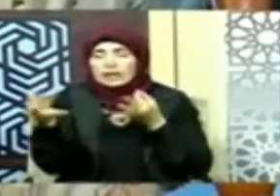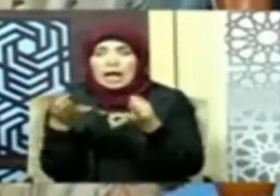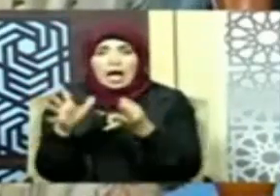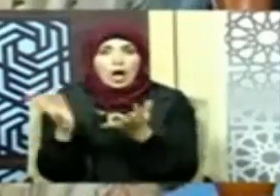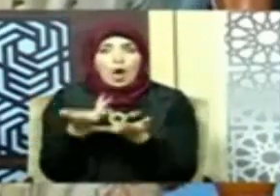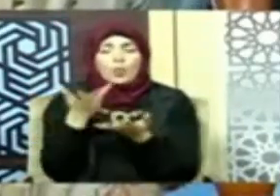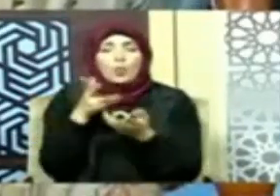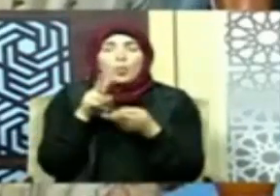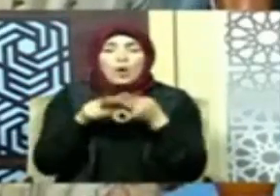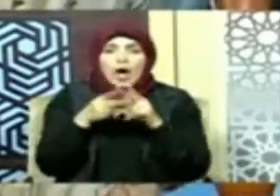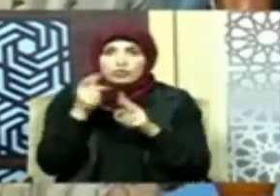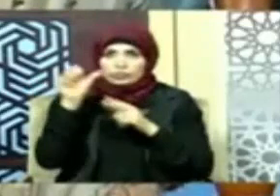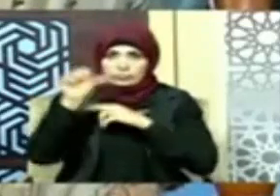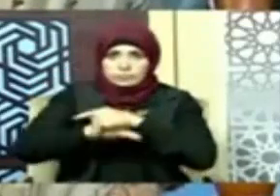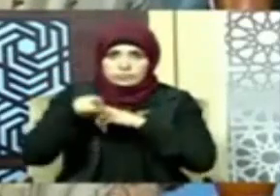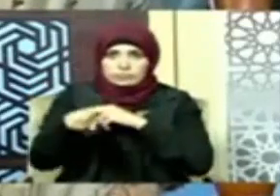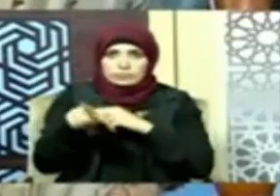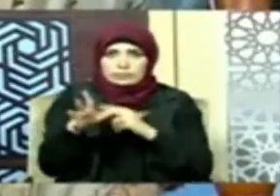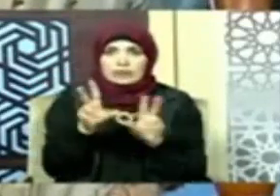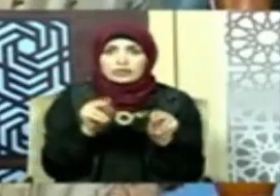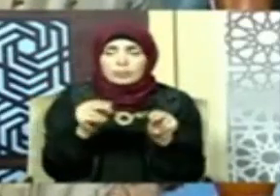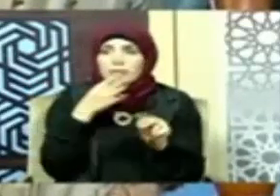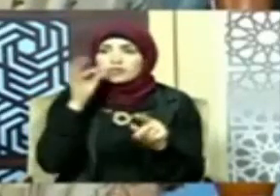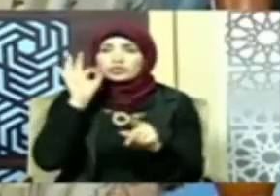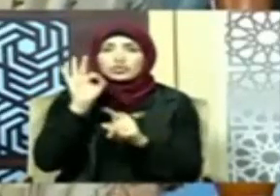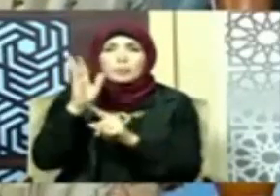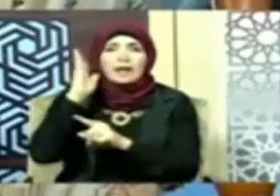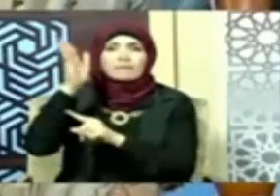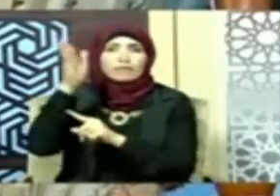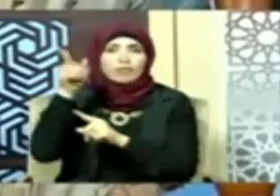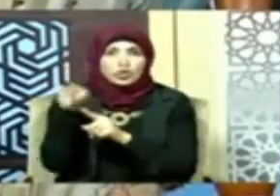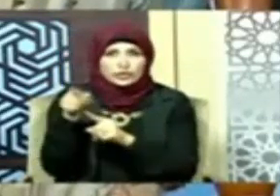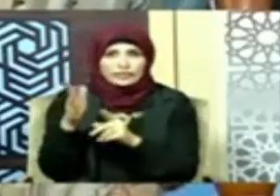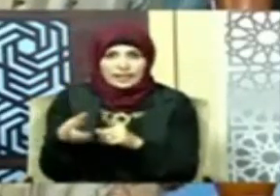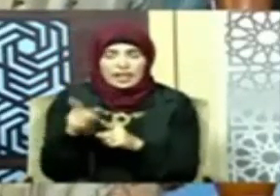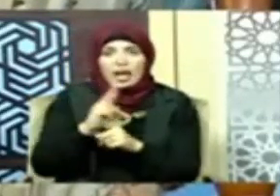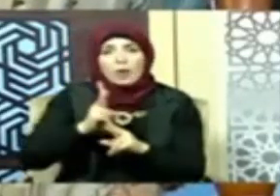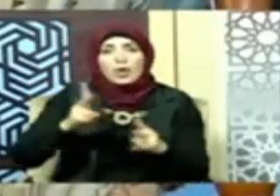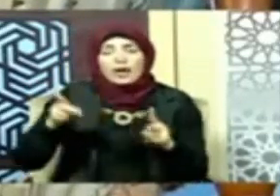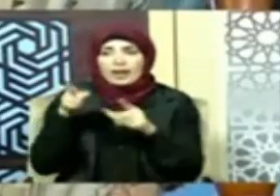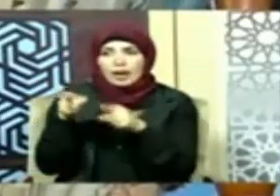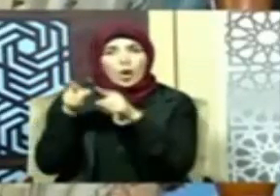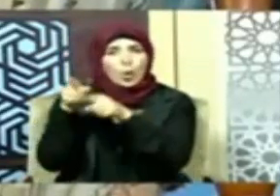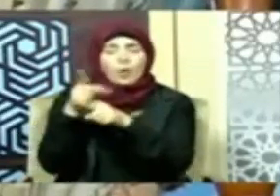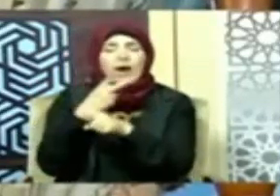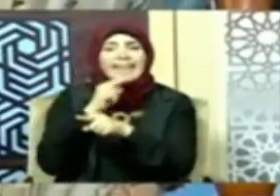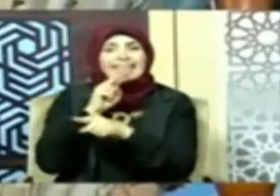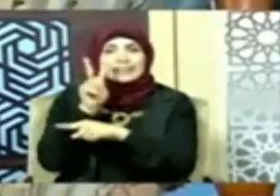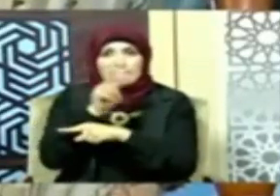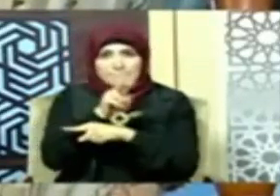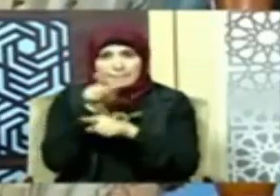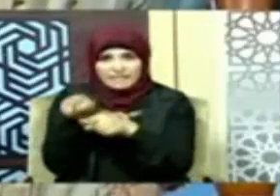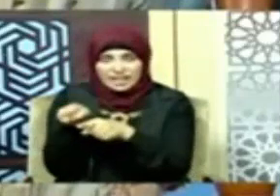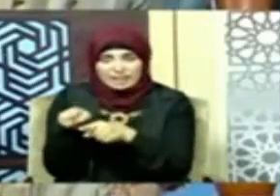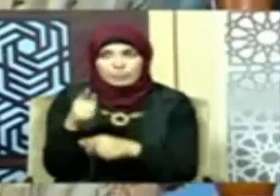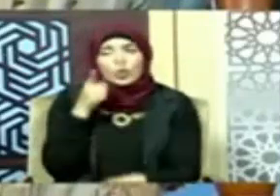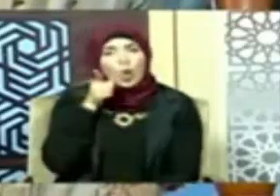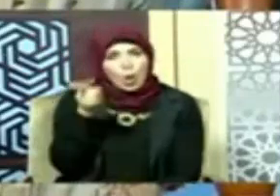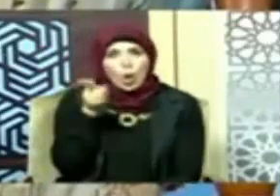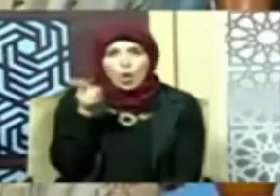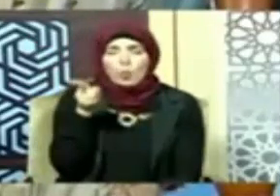أو يكون حاله حال السباب والفحش والافتراء والكذب،